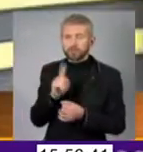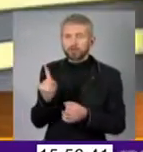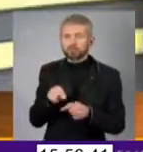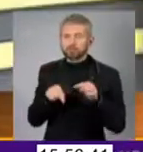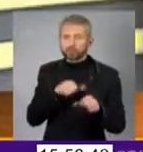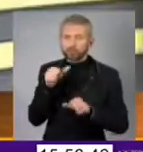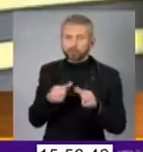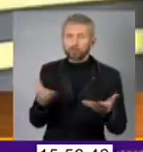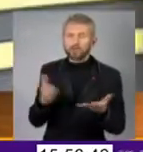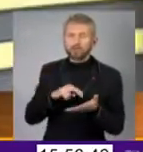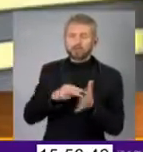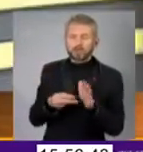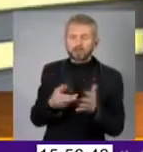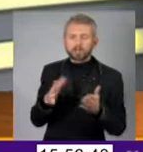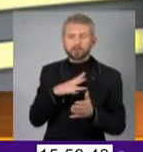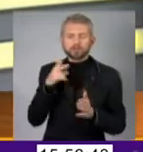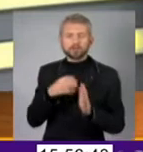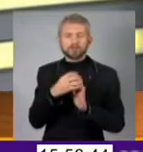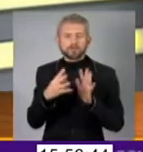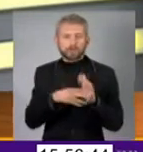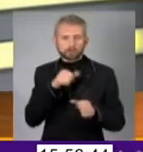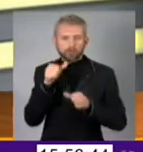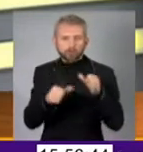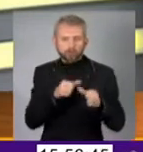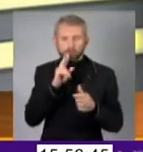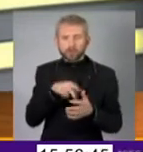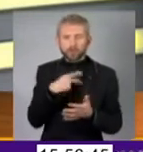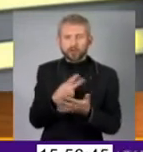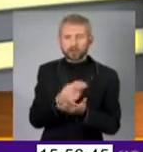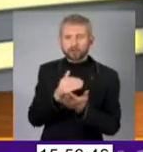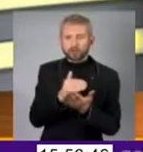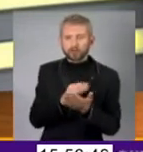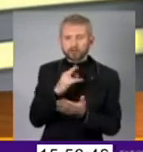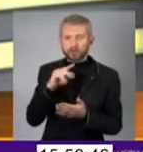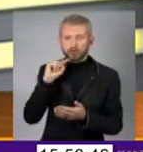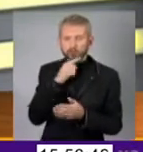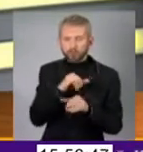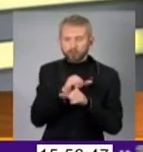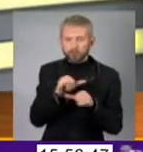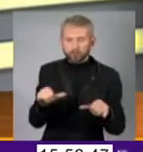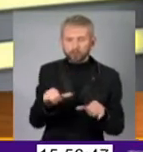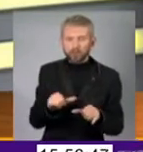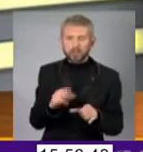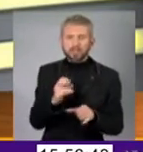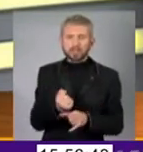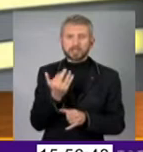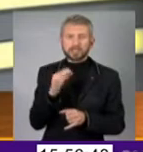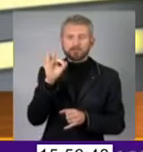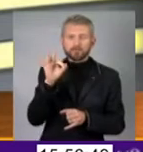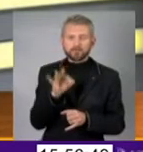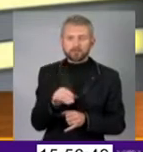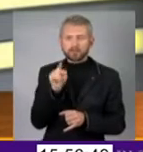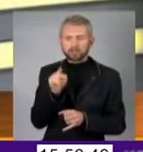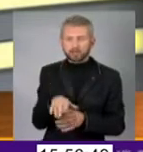цього року, які плани, які були 2018 року, а саме передбачені в програмі соціально-економічного розвитку, на скільки відсотків вам